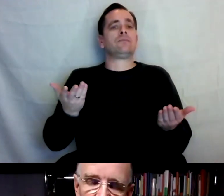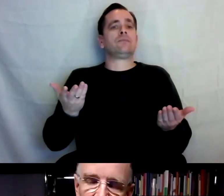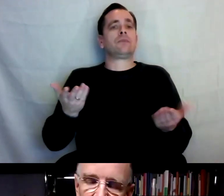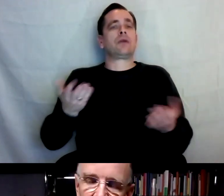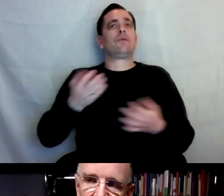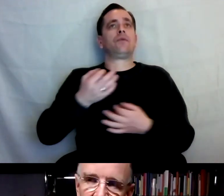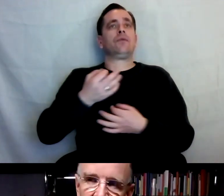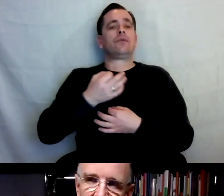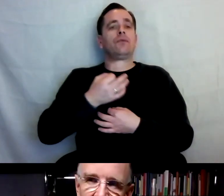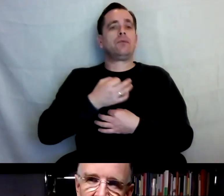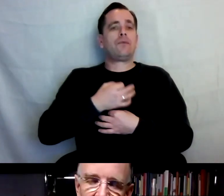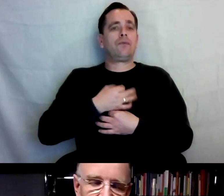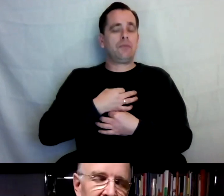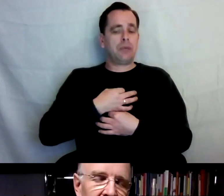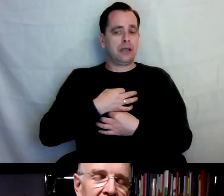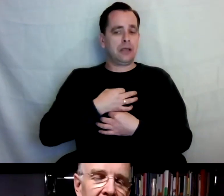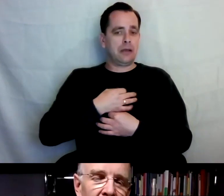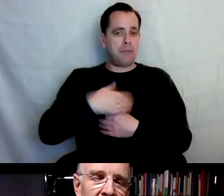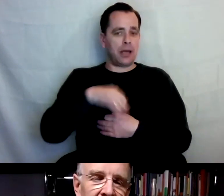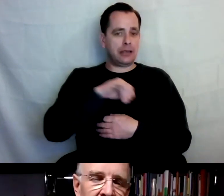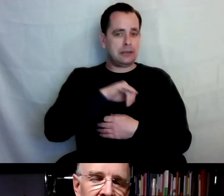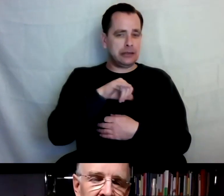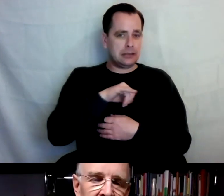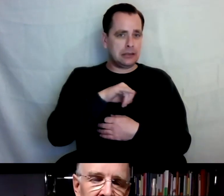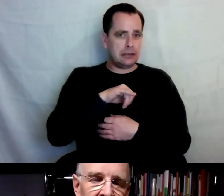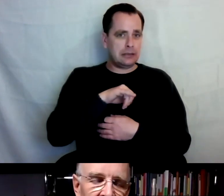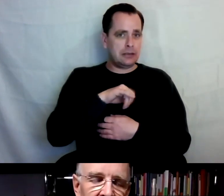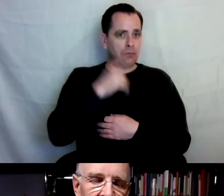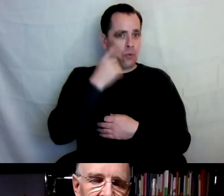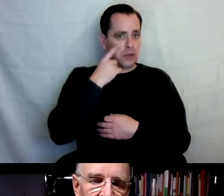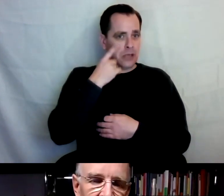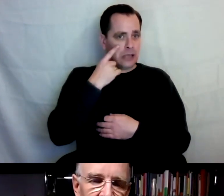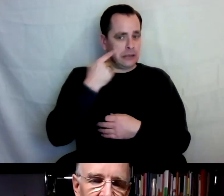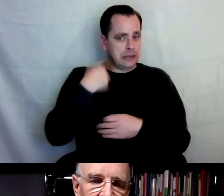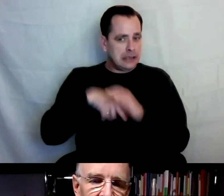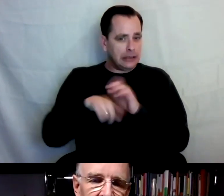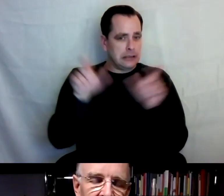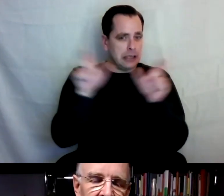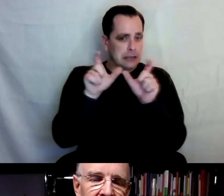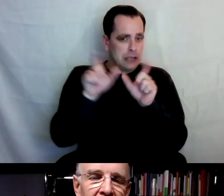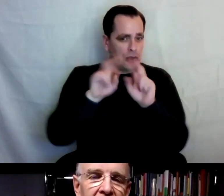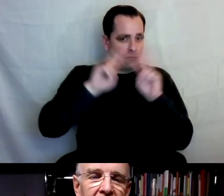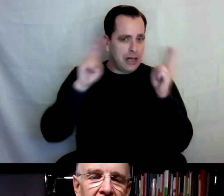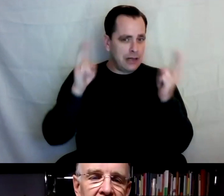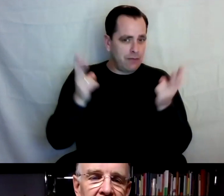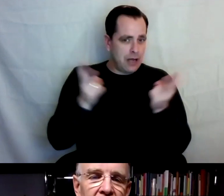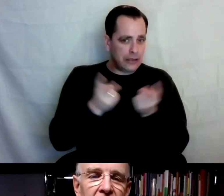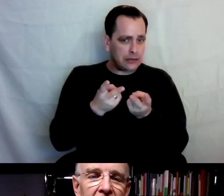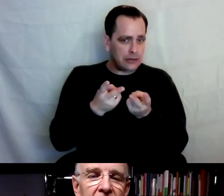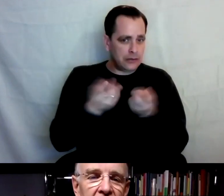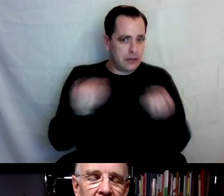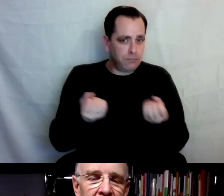wirklich bewegt viel stärker, was geschieht momentan in vielen Gesellschaften, dass sie diese Hierarchie